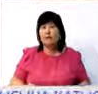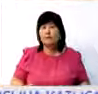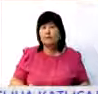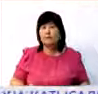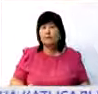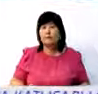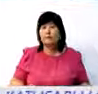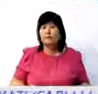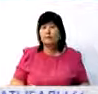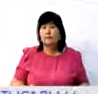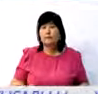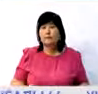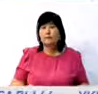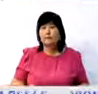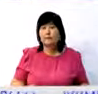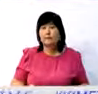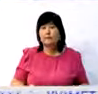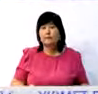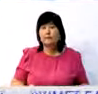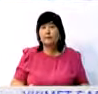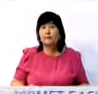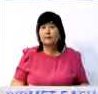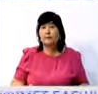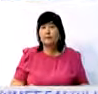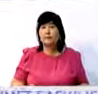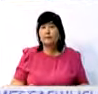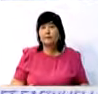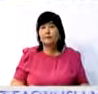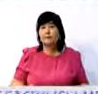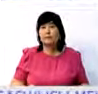Әділбек Жаханов, Бүгінбе Абасилов, Досхан Сәтбай, Қызылорда телеарнасы, Шиелі ауданынан.